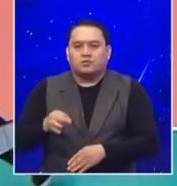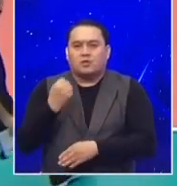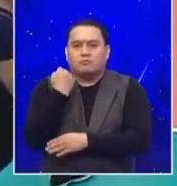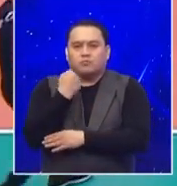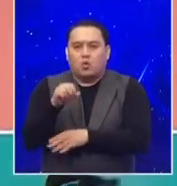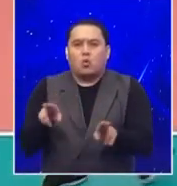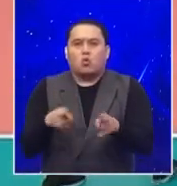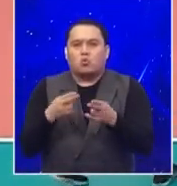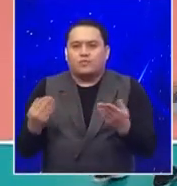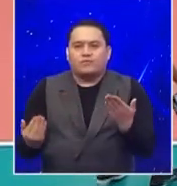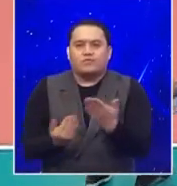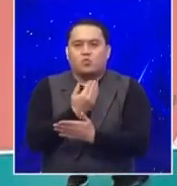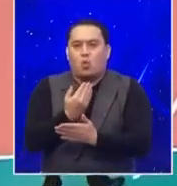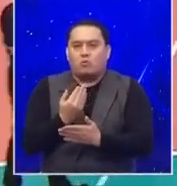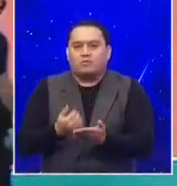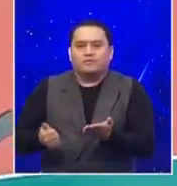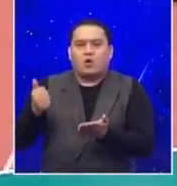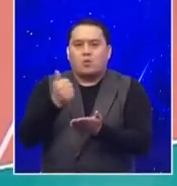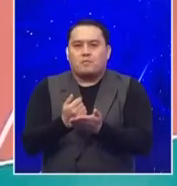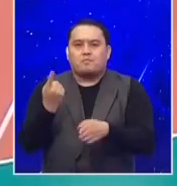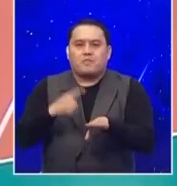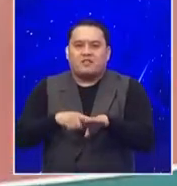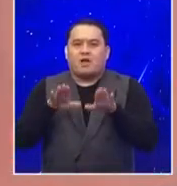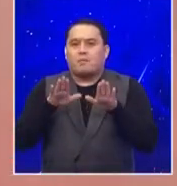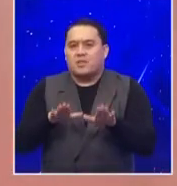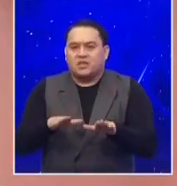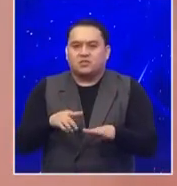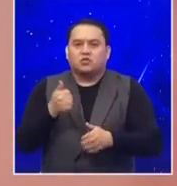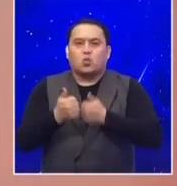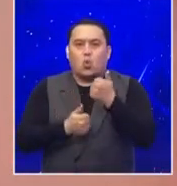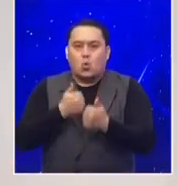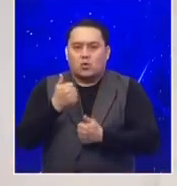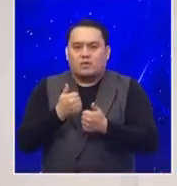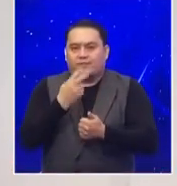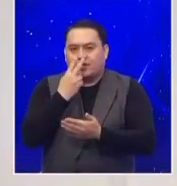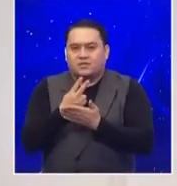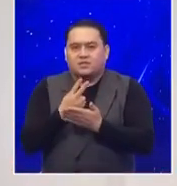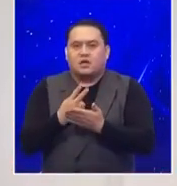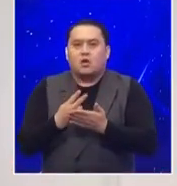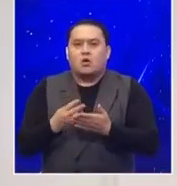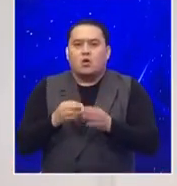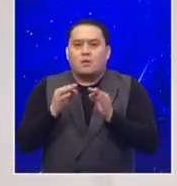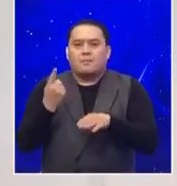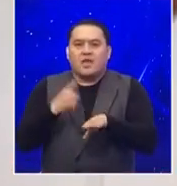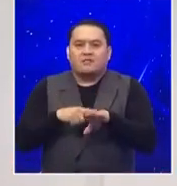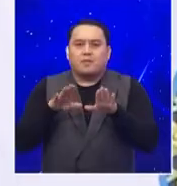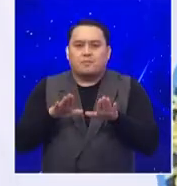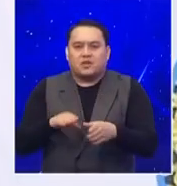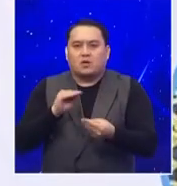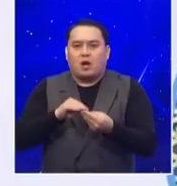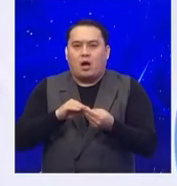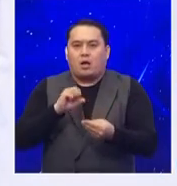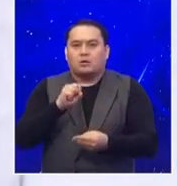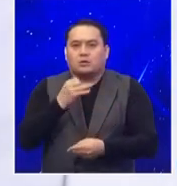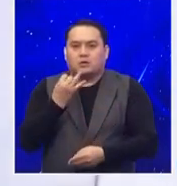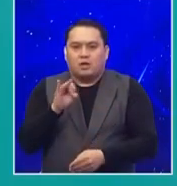своих соперников. Клуб вновь стал претендентом на первое место. Теперь турнирная таблица выглядит следующим образом. На первом месте по-прежнему